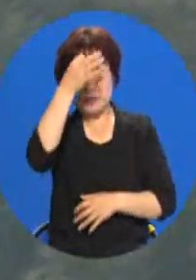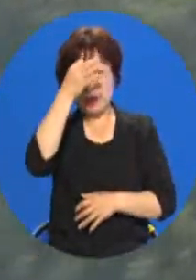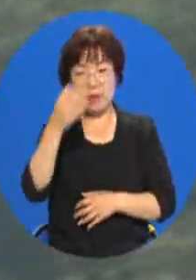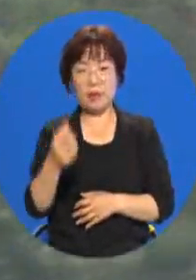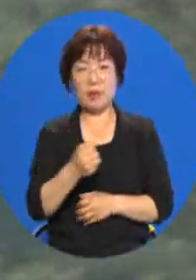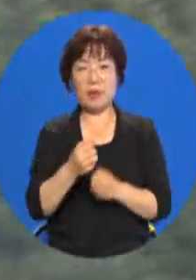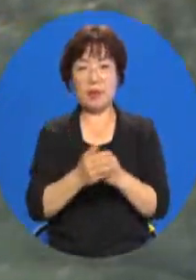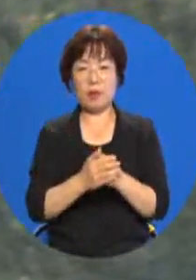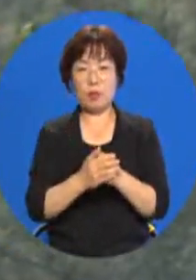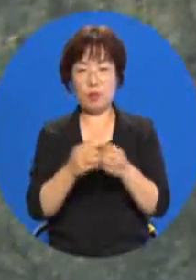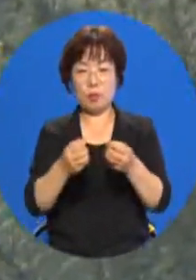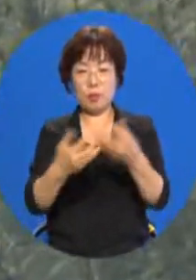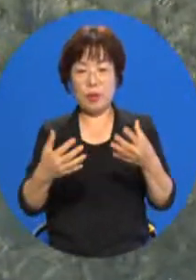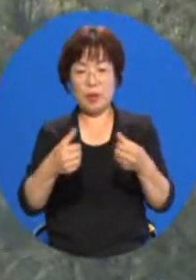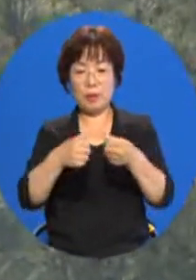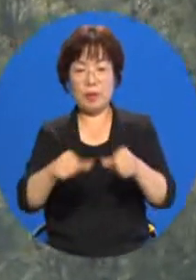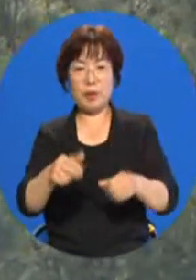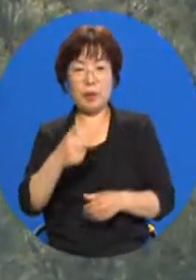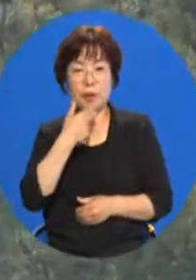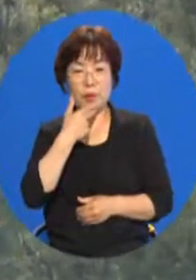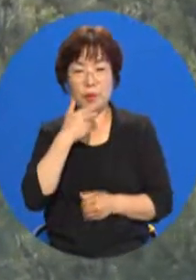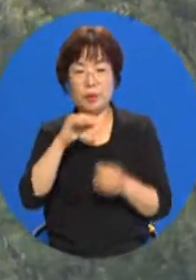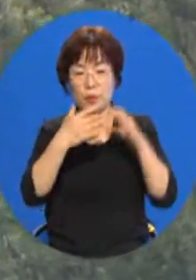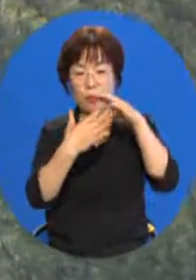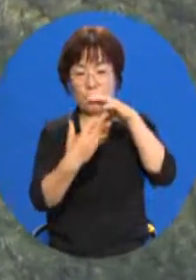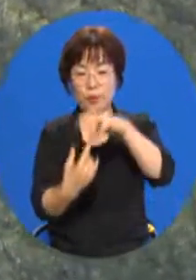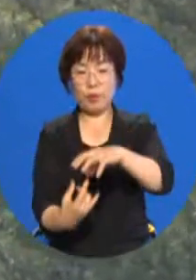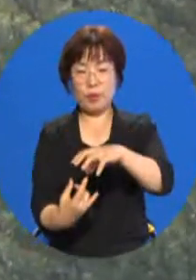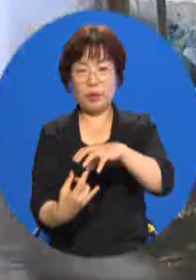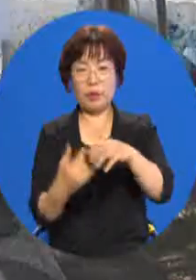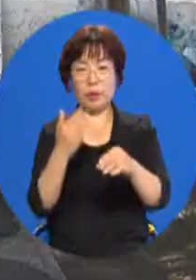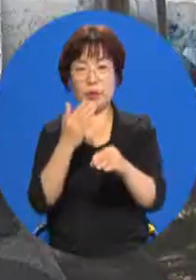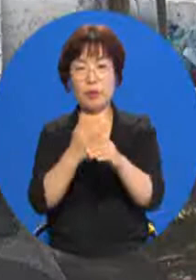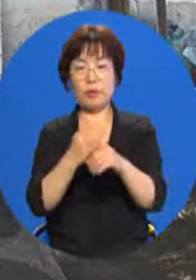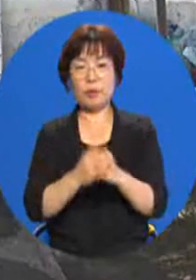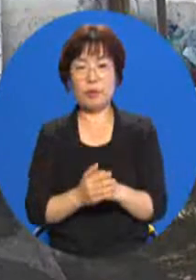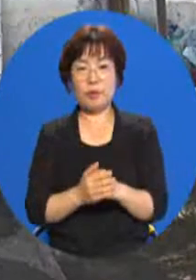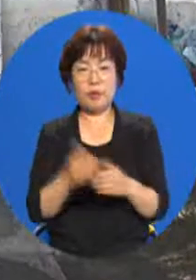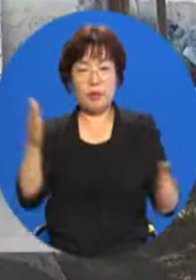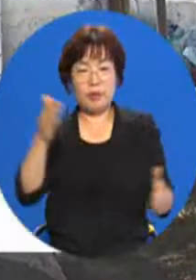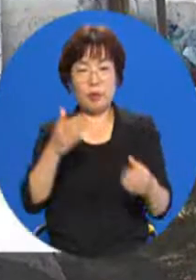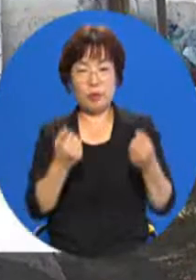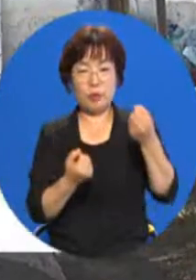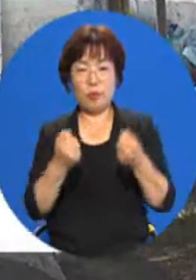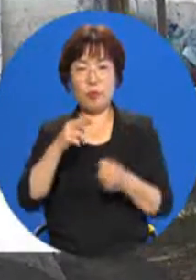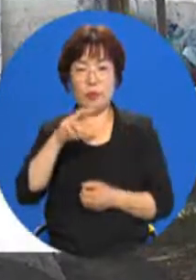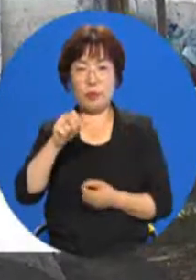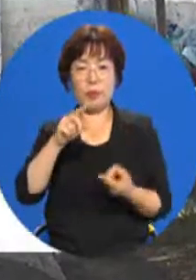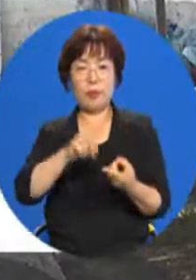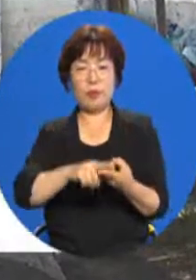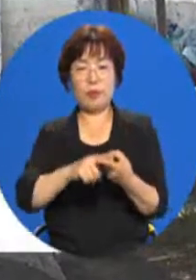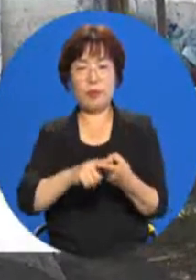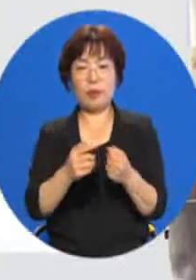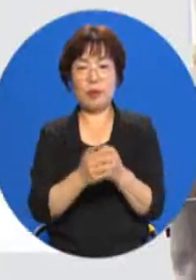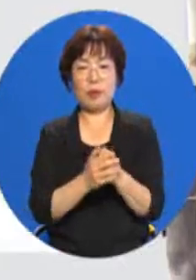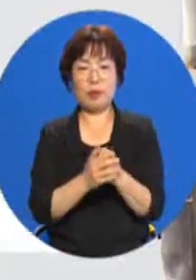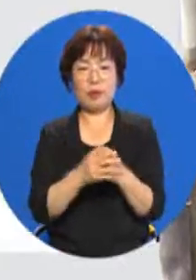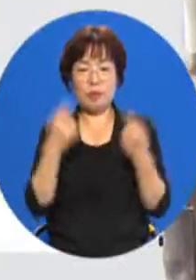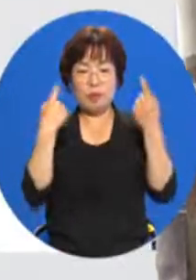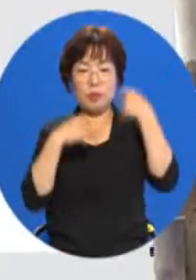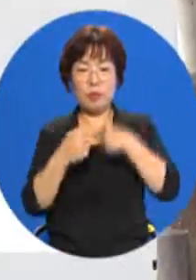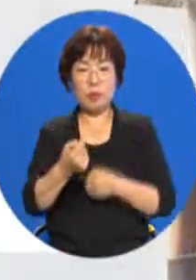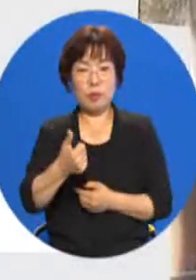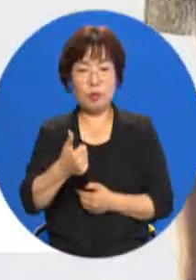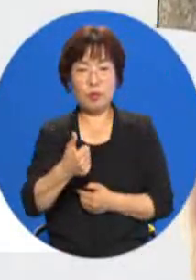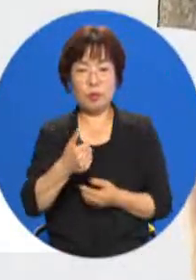덕에 폭발이나 파손 없이 불시착했습니다. 대학생 조종사 25살 이모 씨도 가벼운